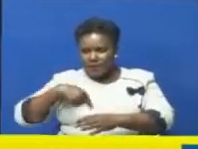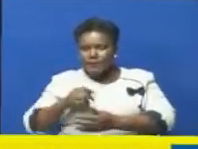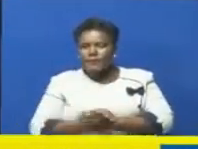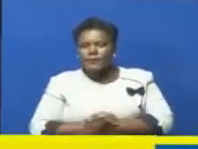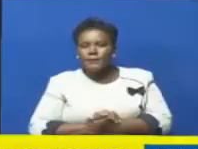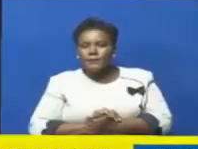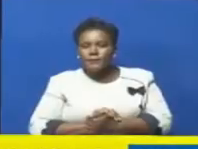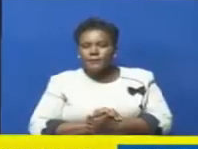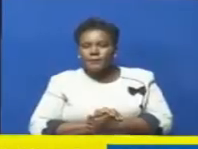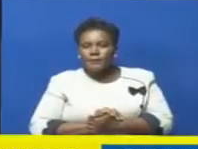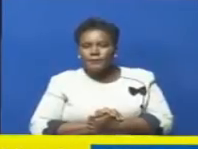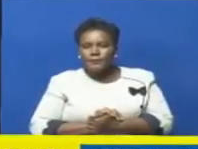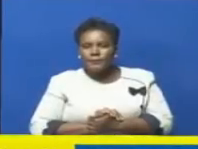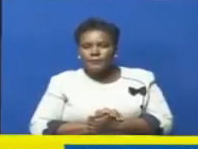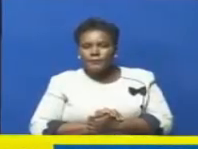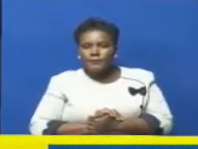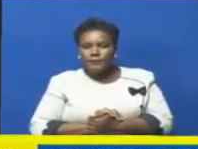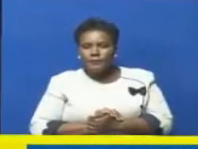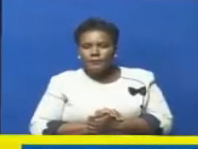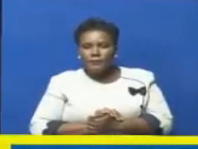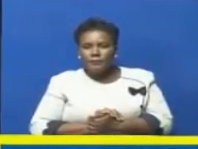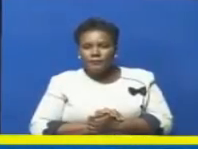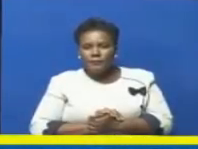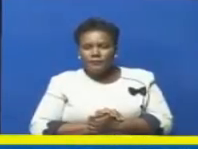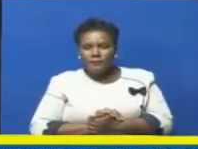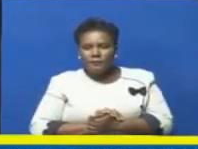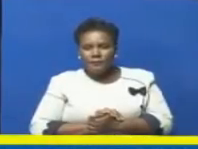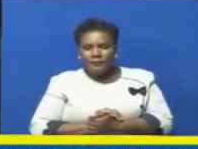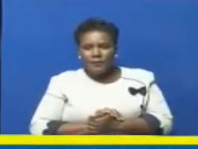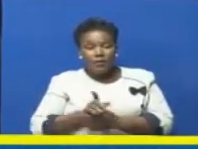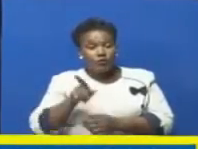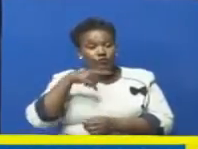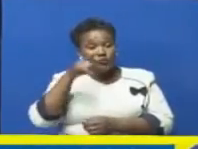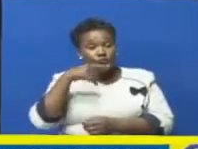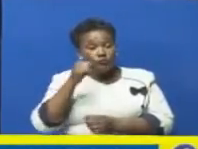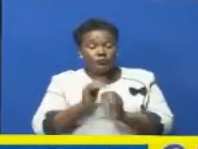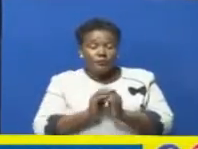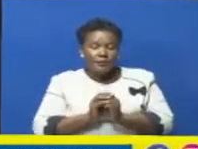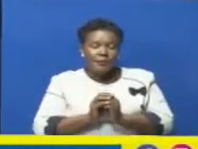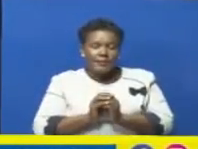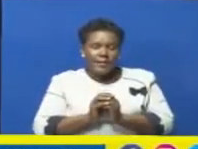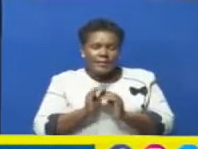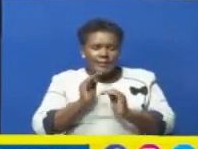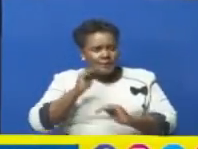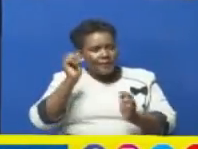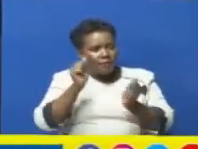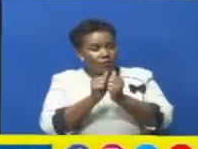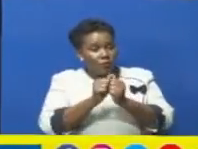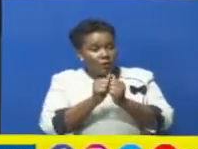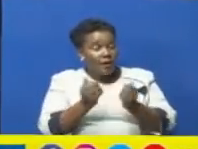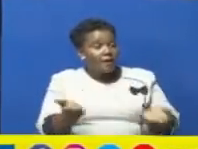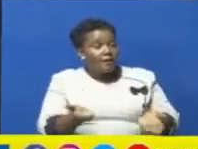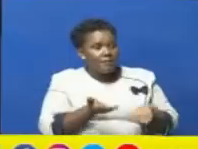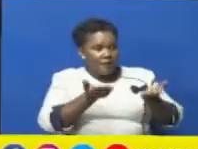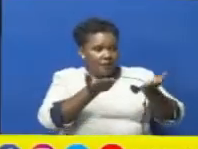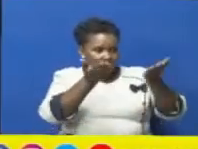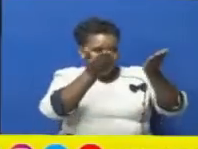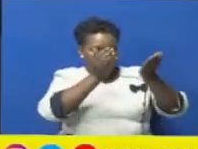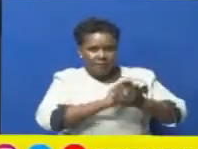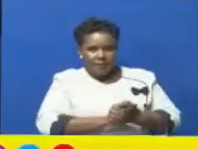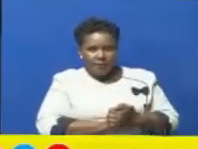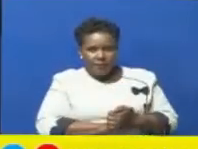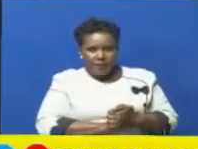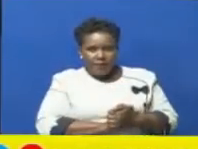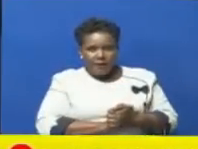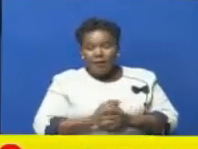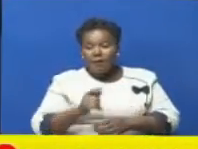Majaliwa Majaliwa, na tumezungumza sana juu ya masuala ya maendeleo, na ndio maana ikawa